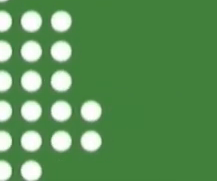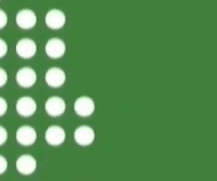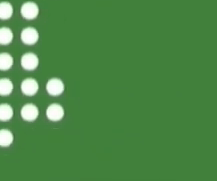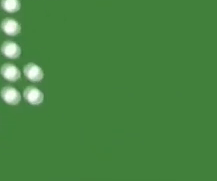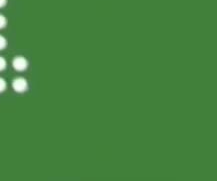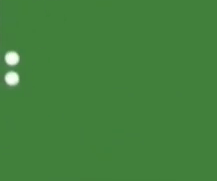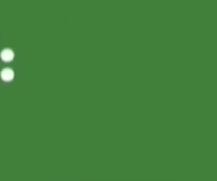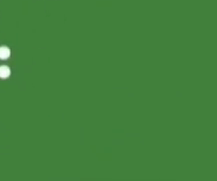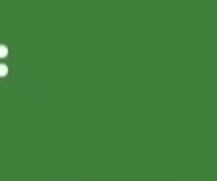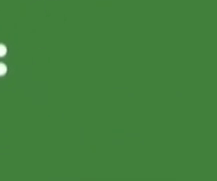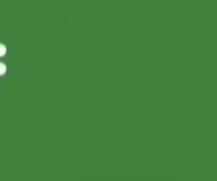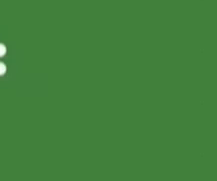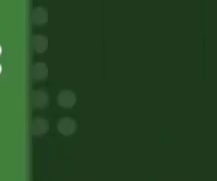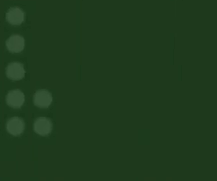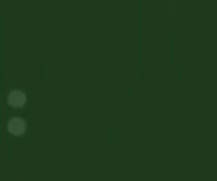Музика